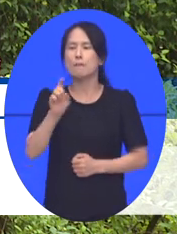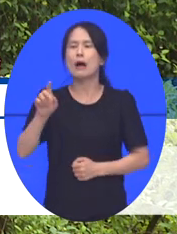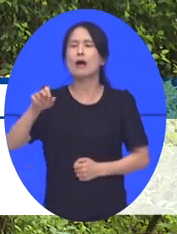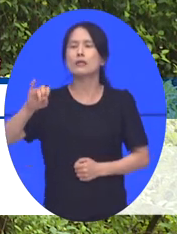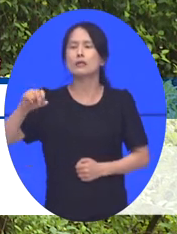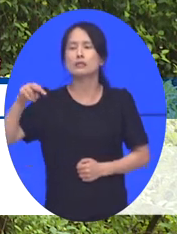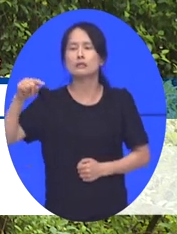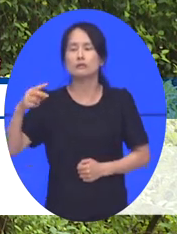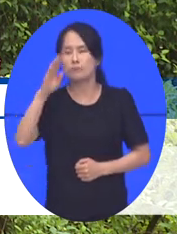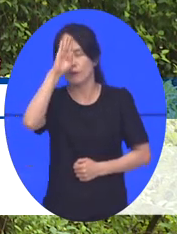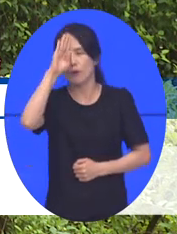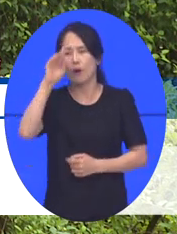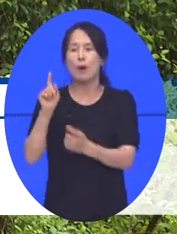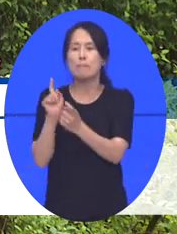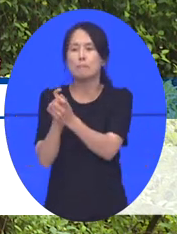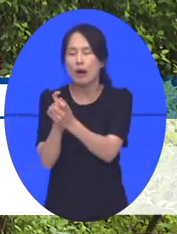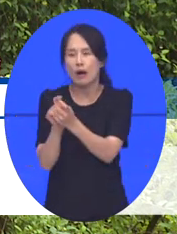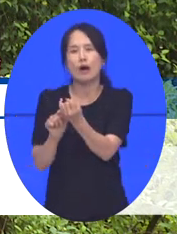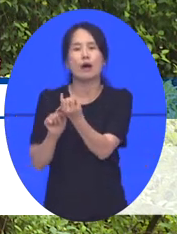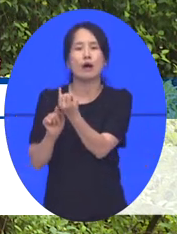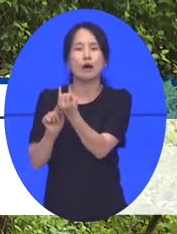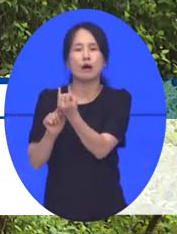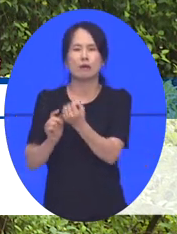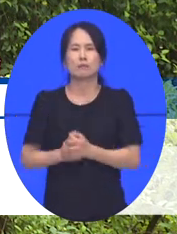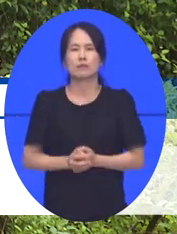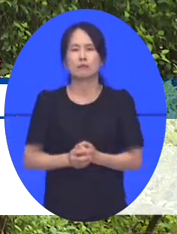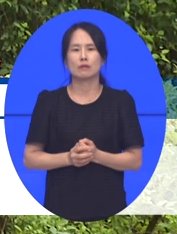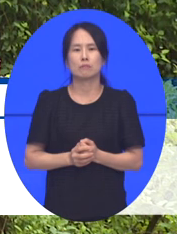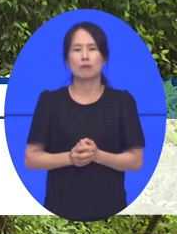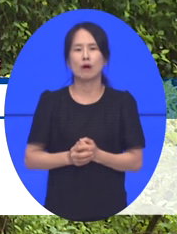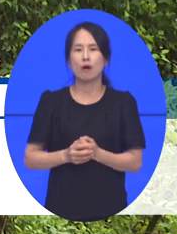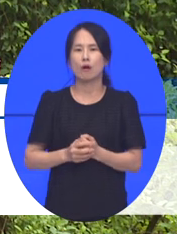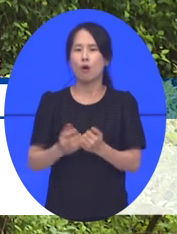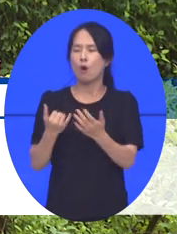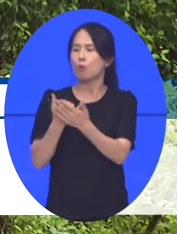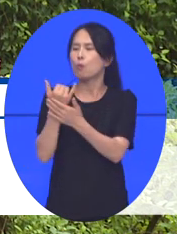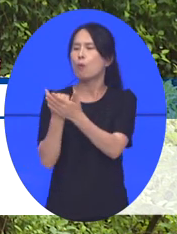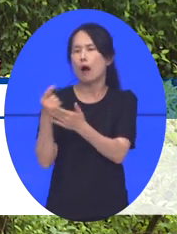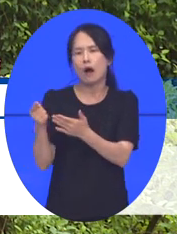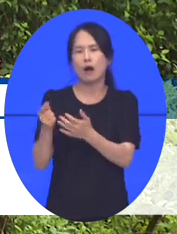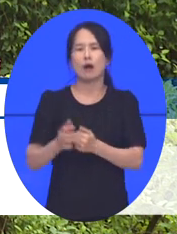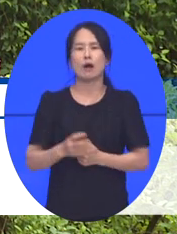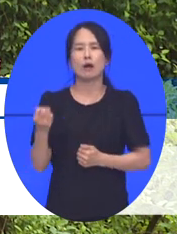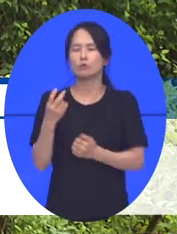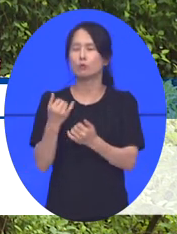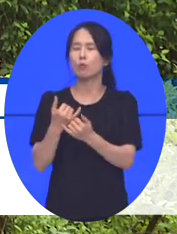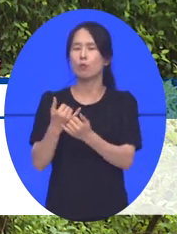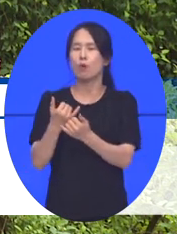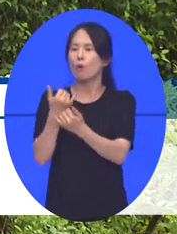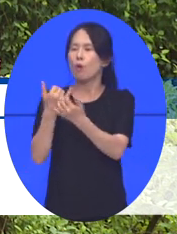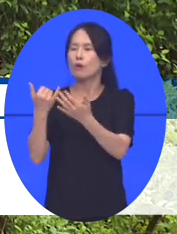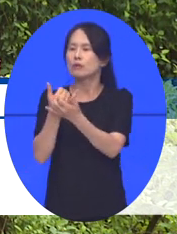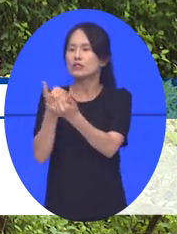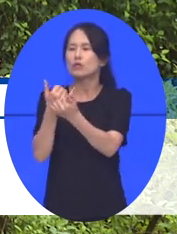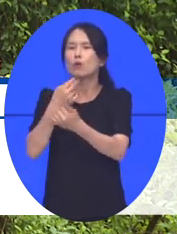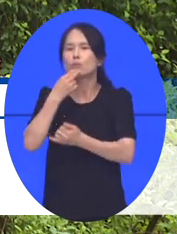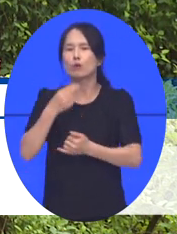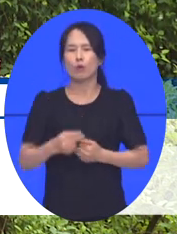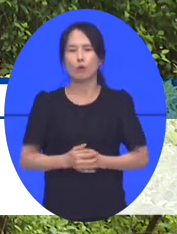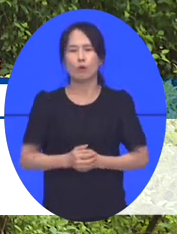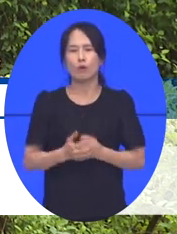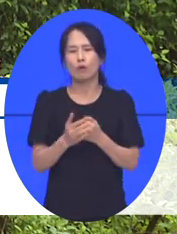파킨슨병 가지신 분을 만나게 됐어요. 고아원 출신이라고 하고 장애도 있으시고